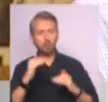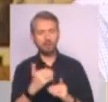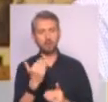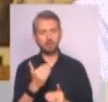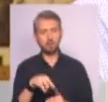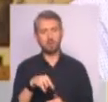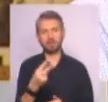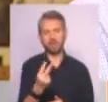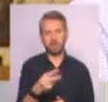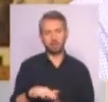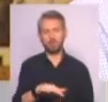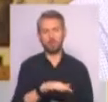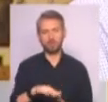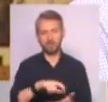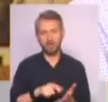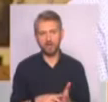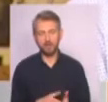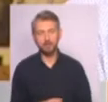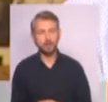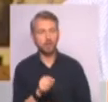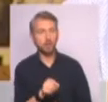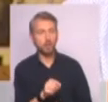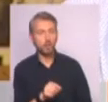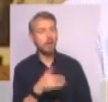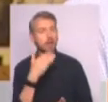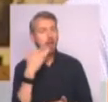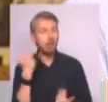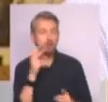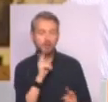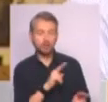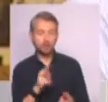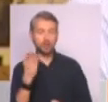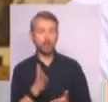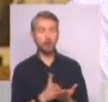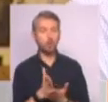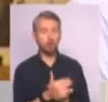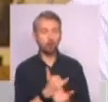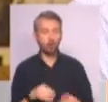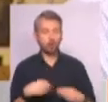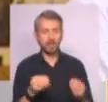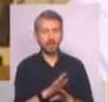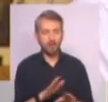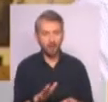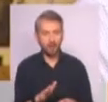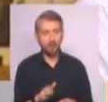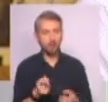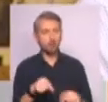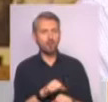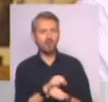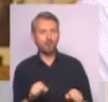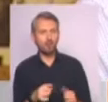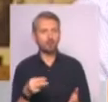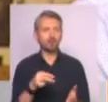квадратним метрам. І тут легше відслідкувати, якщо послуга не надавалась умовно, то не можна ставити питання